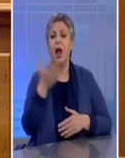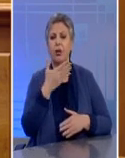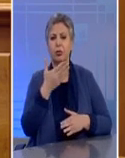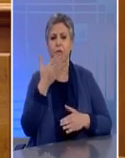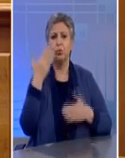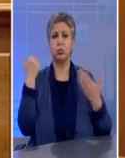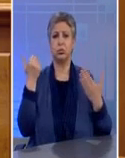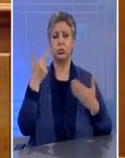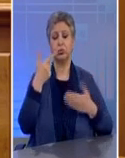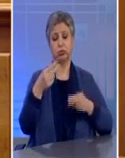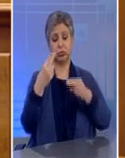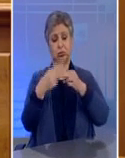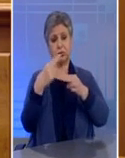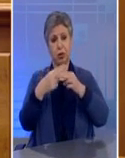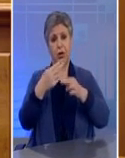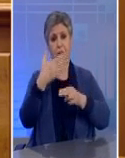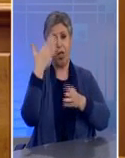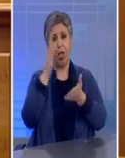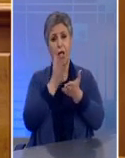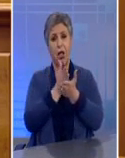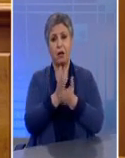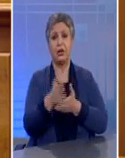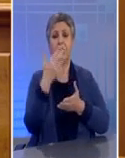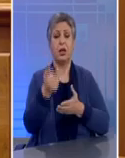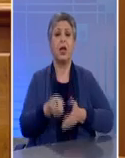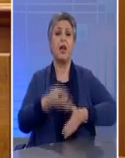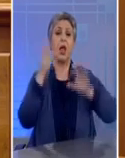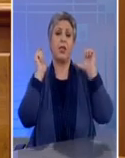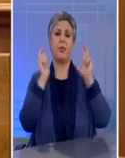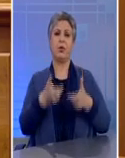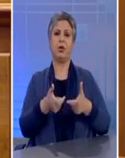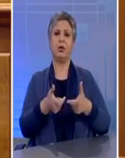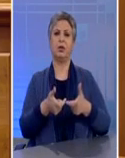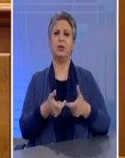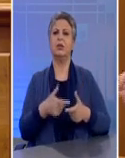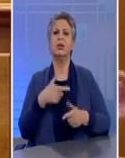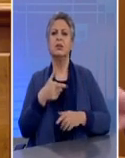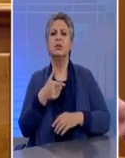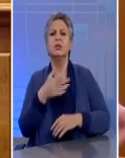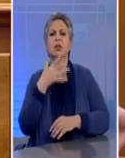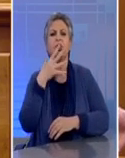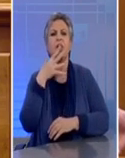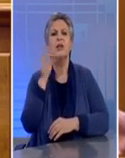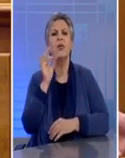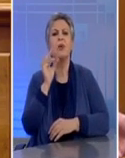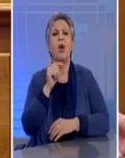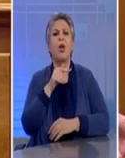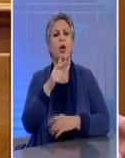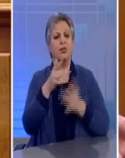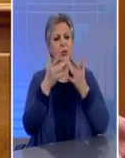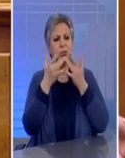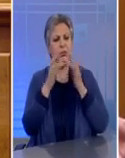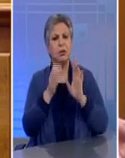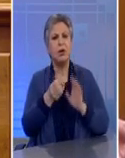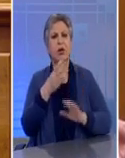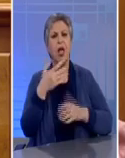Είχε αρχές, είχε αξίες η Νέα Δημοκρατία του Κωνσταντίνου Καραμαλή. Τότε γιατί, κύριε Μητσοτάκη, έφυγε ο κόσμος από τη Νέα Δημοκρατία,